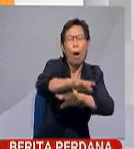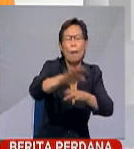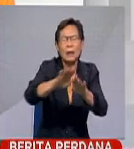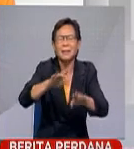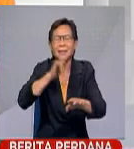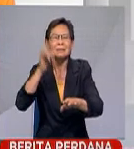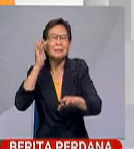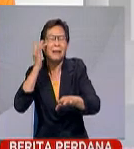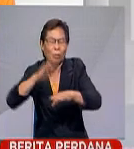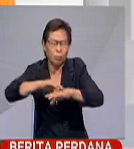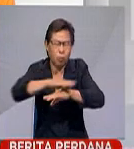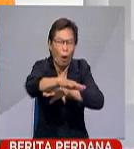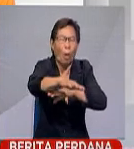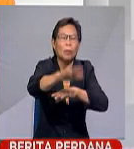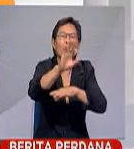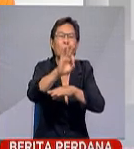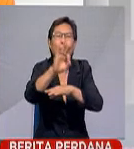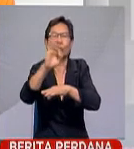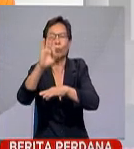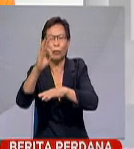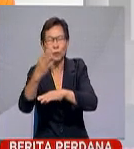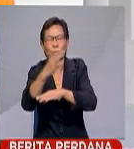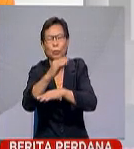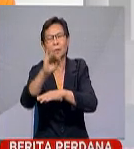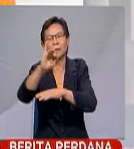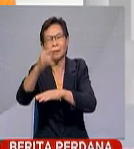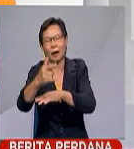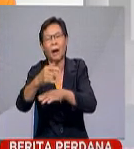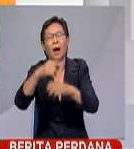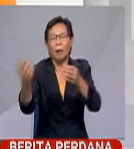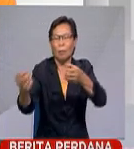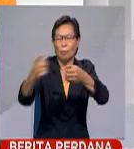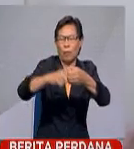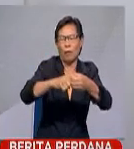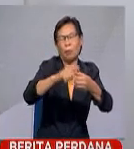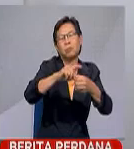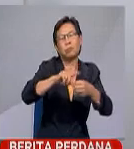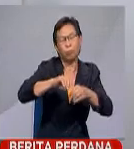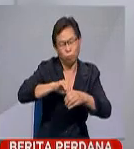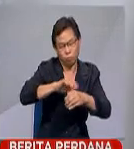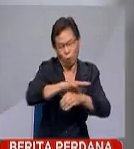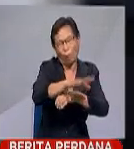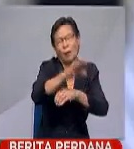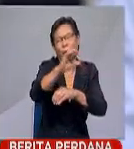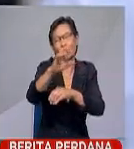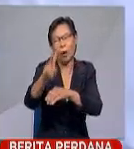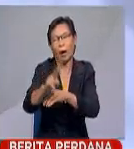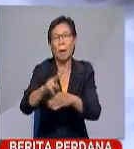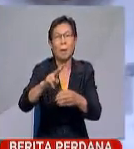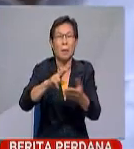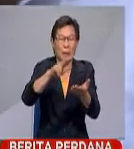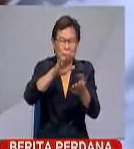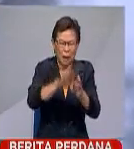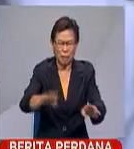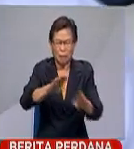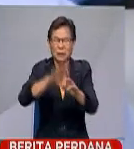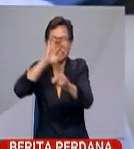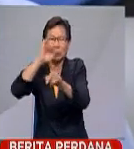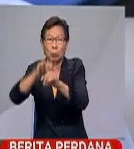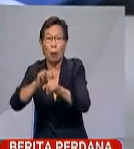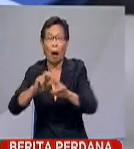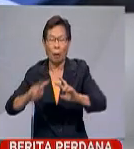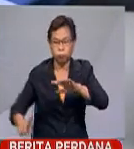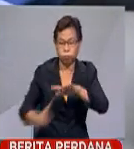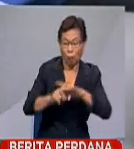sosial mengenai penyebaran wabak berkenaan. Jelasnya, penyebaran berita tidak sahih seperti itu dapat menimbulkan rasa panik